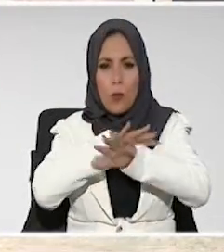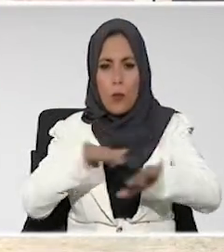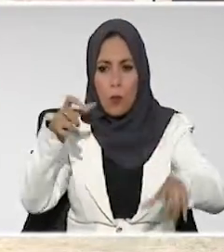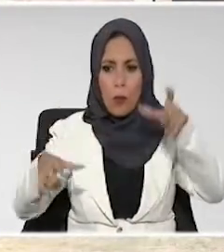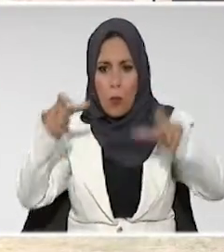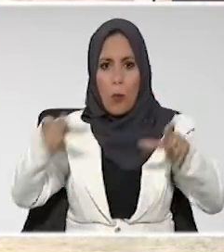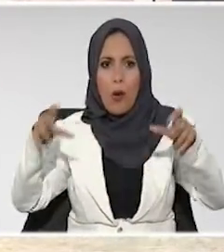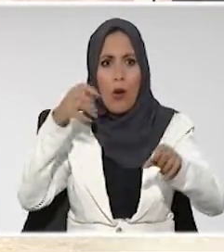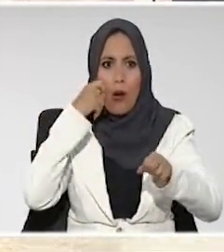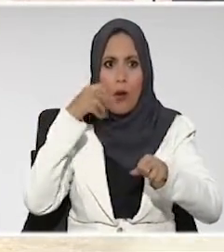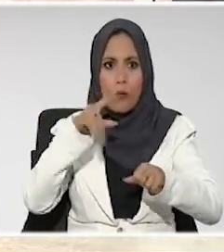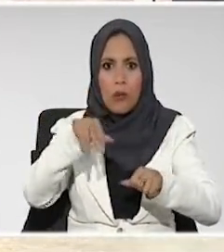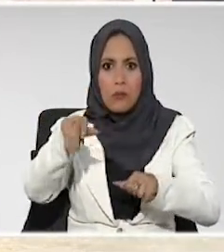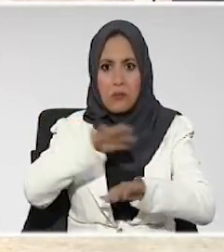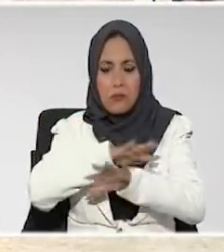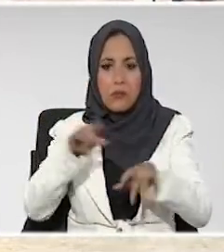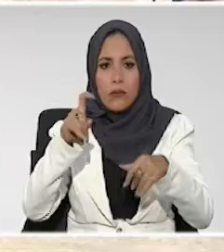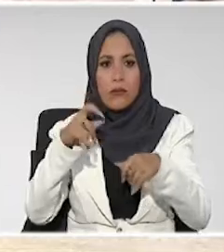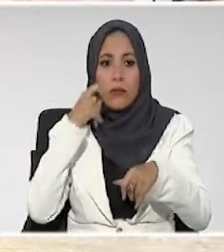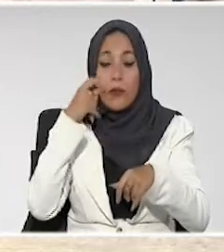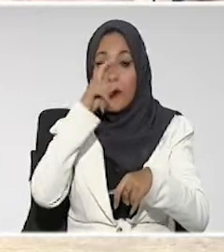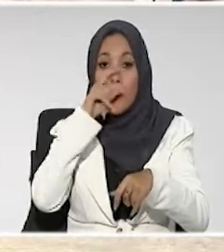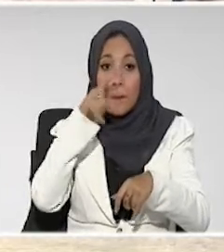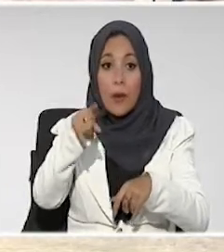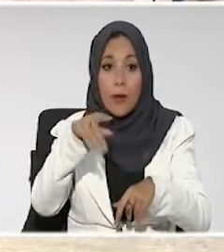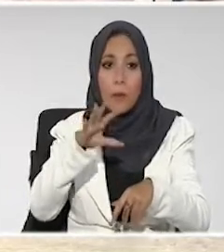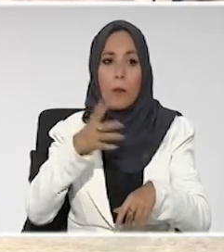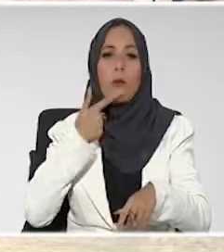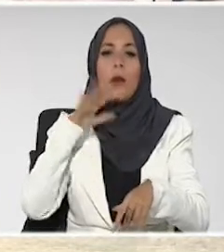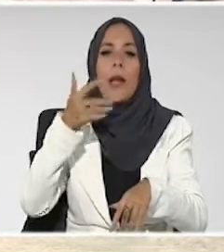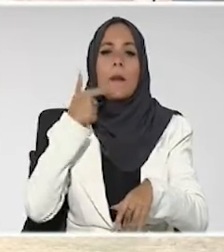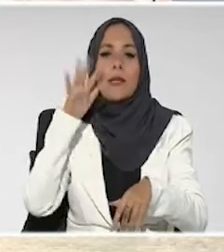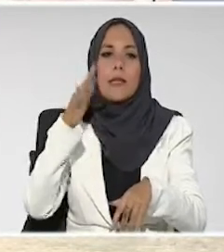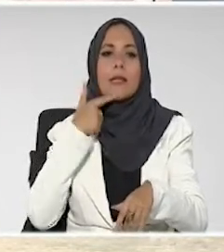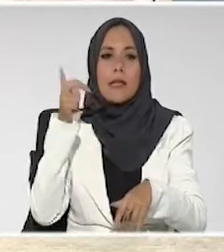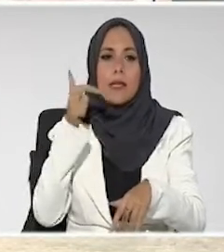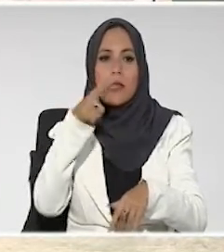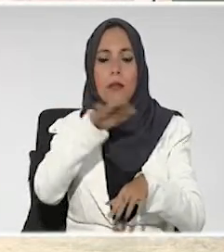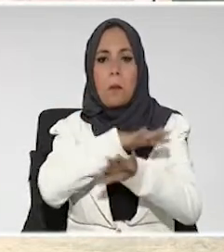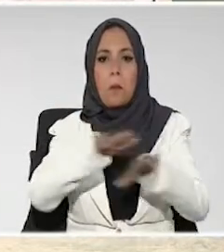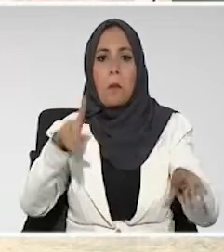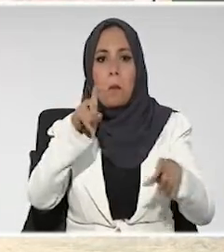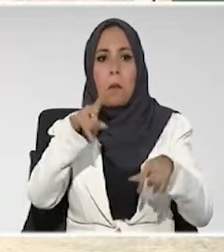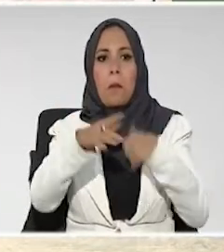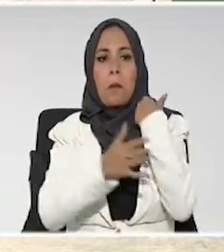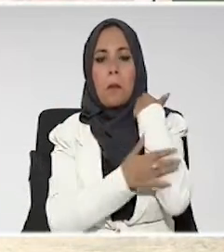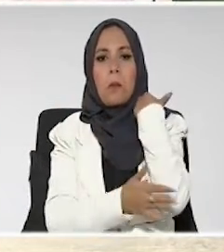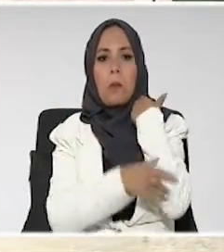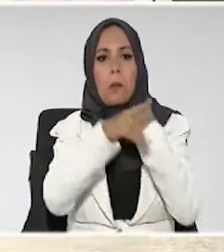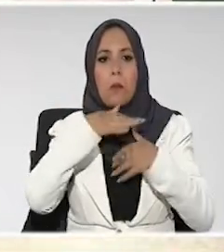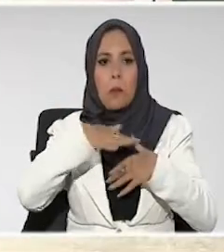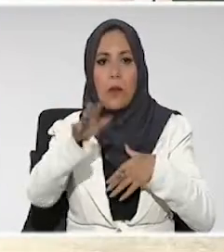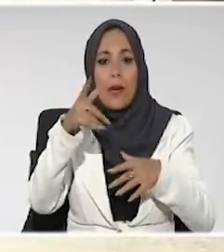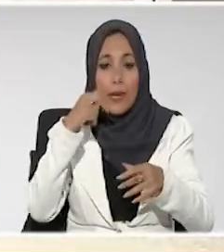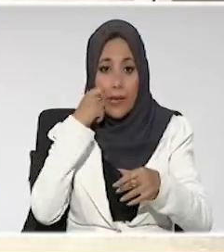الارض بتاعت المحطه على حساب الجهود الذاتيه على حساب البلد، وبقى لها حوالي 5 سنين او 6 سنين ارض فضاء لسه. في مشكله كبيره، الناس دلوقتي